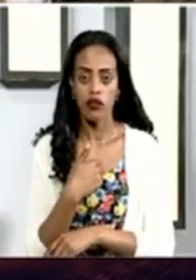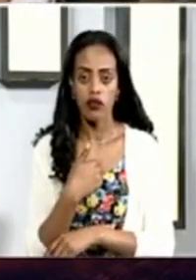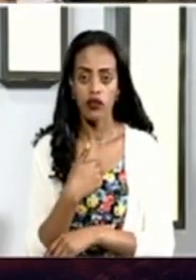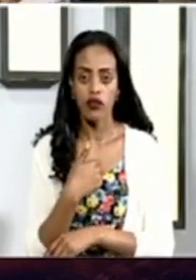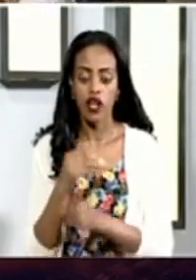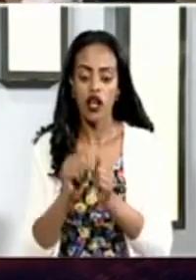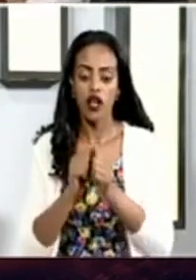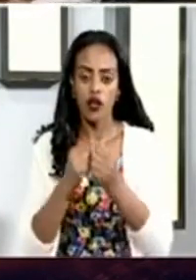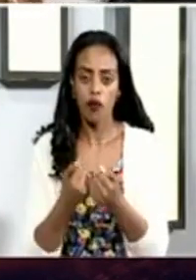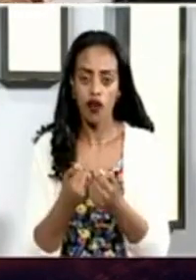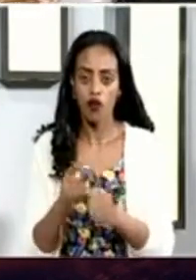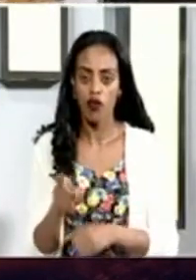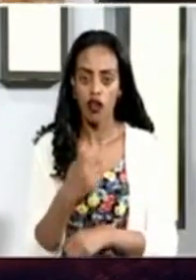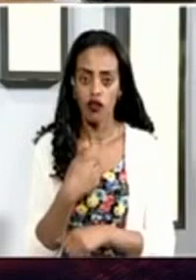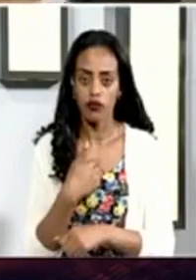نباني دبوا هين الله